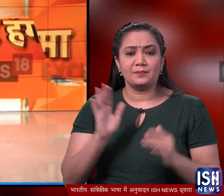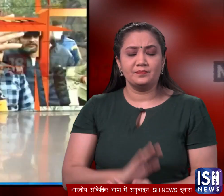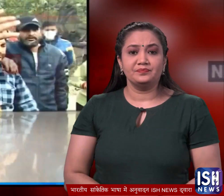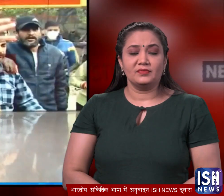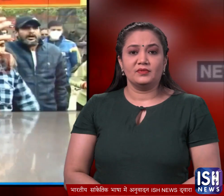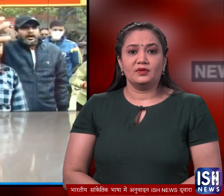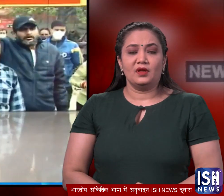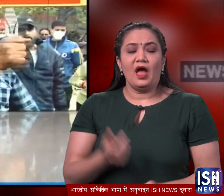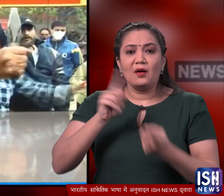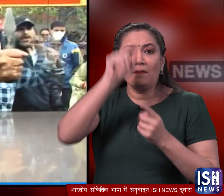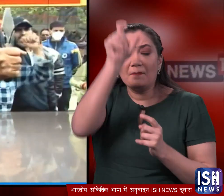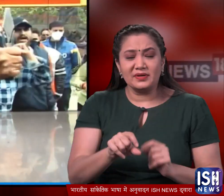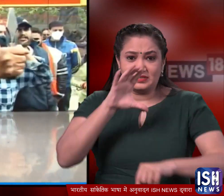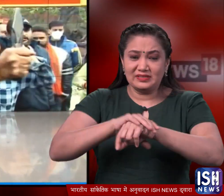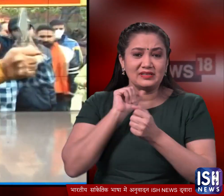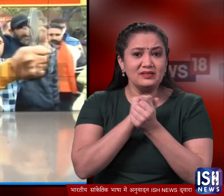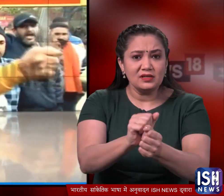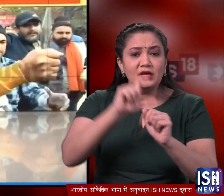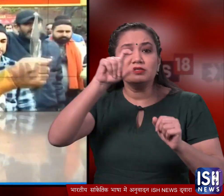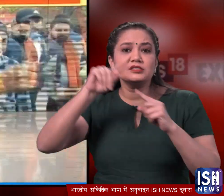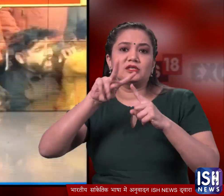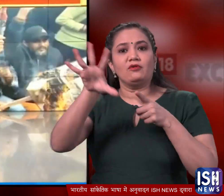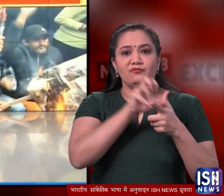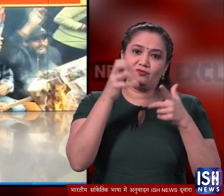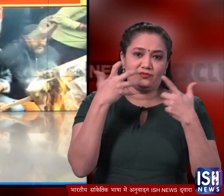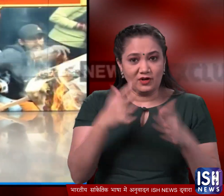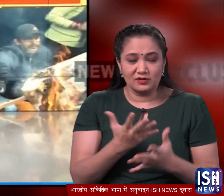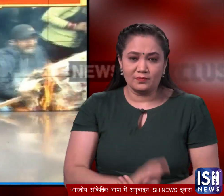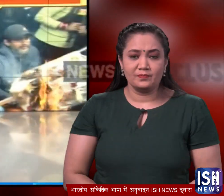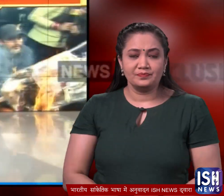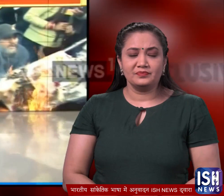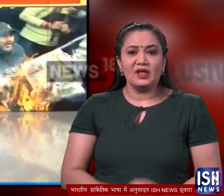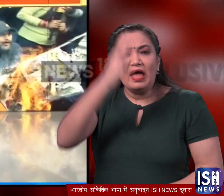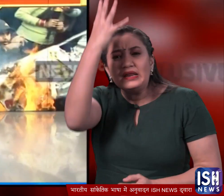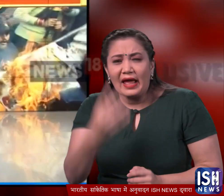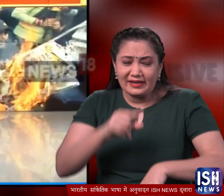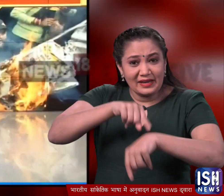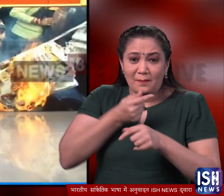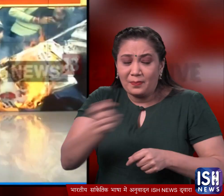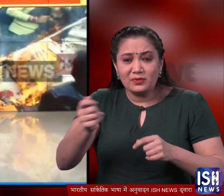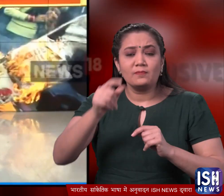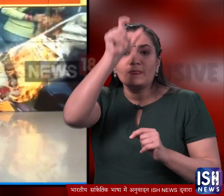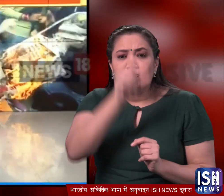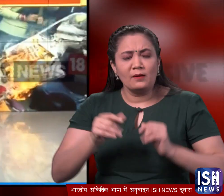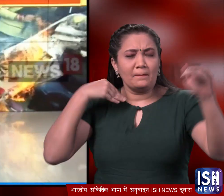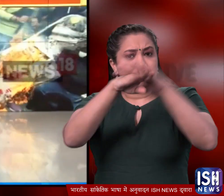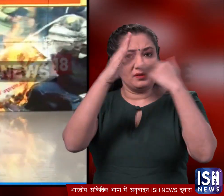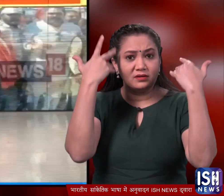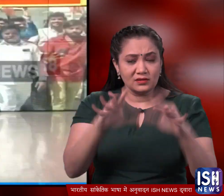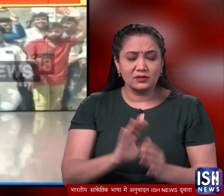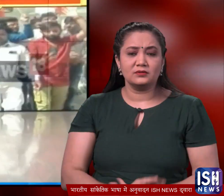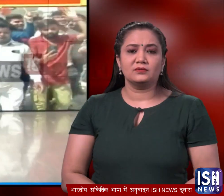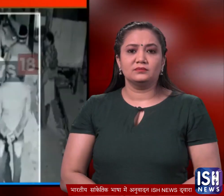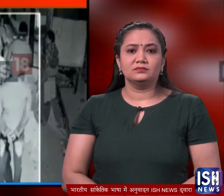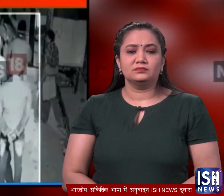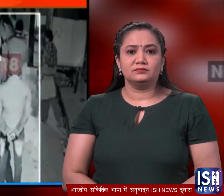बीच हर्षा की हत्या के एक आरोपी की गिरफ्तारी की CCTV फुटेज सामने आई। हर्षा हत्याकांड रात में हुआ था और उस पर हमला करने वाले फरार हो गए